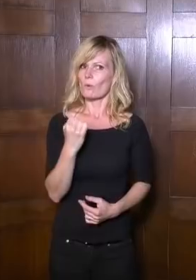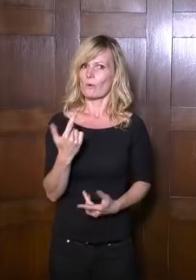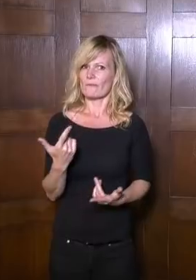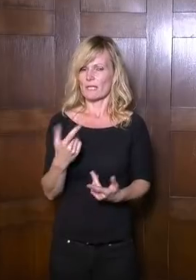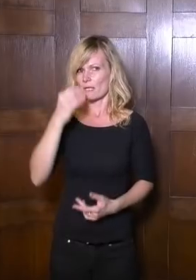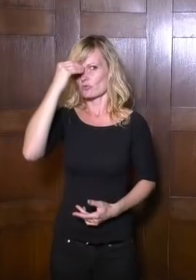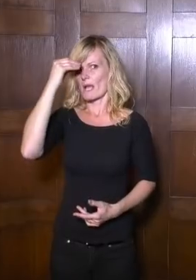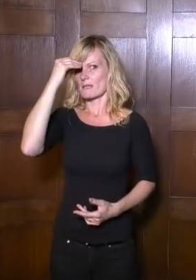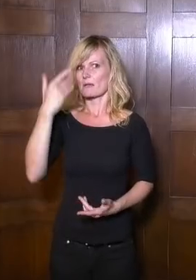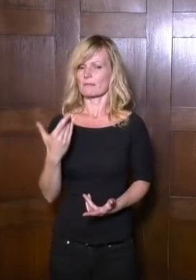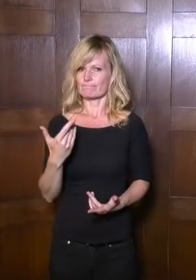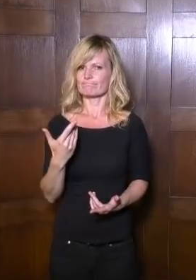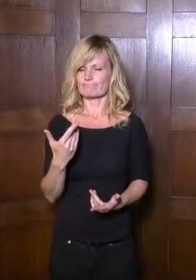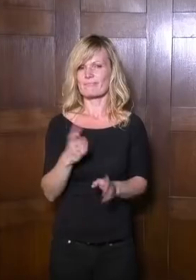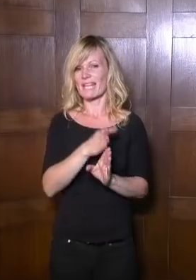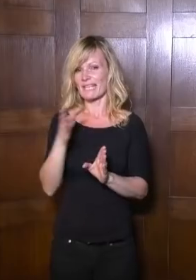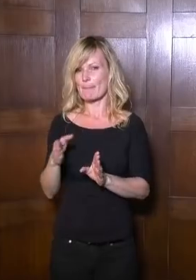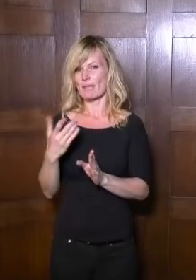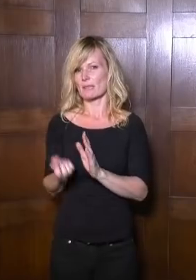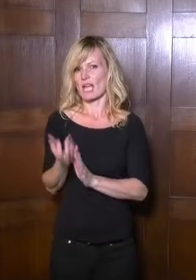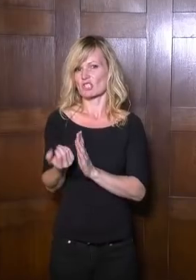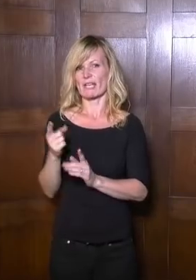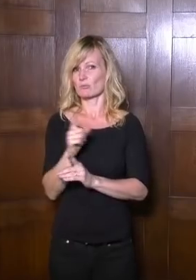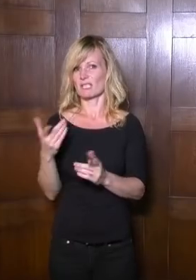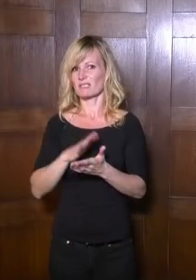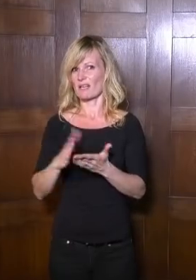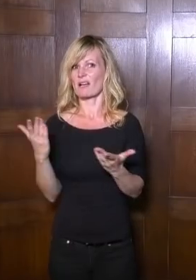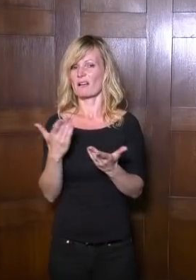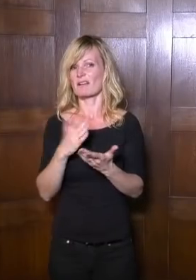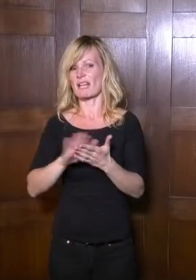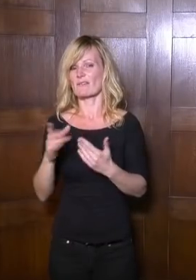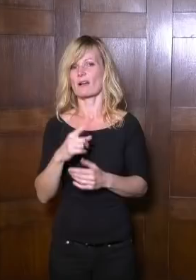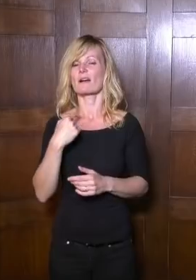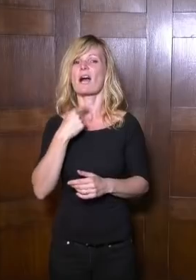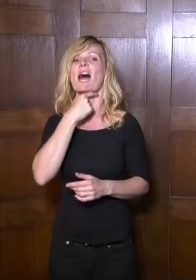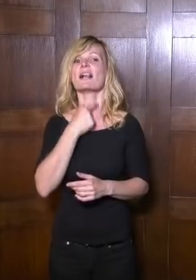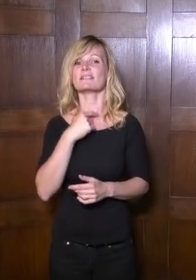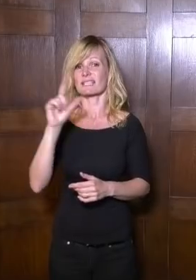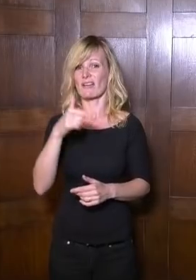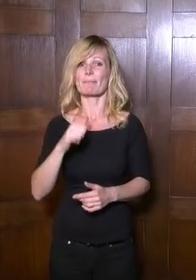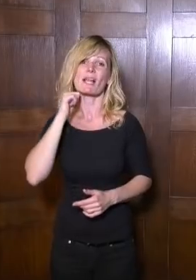Nebenerscheinungen, die nicht trivial sind. Ich wurde 2-mal am Hals operiert, man sieht es, wenn man nah an mich rantritt.